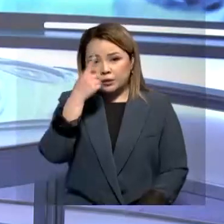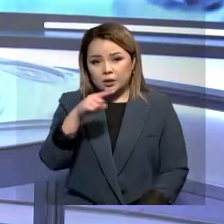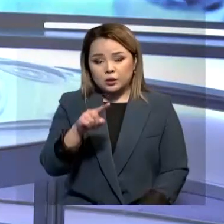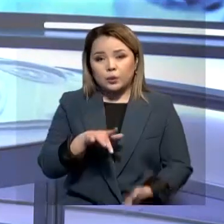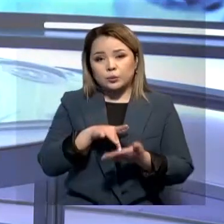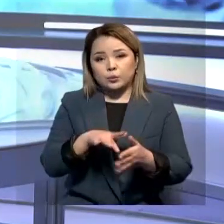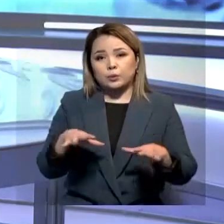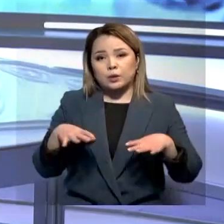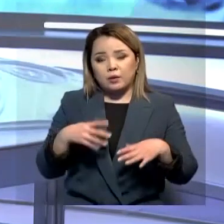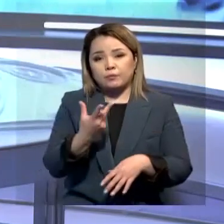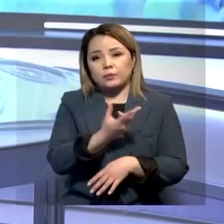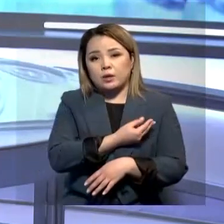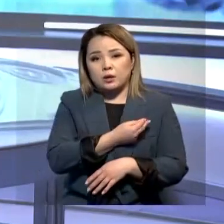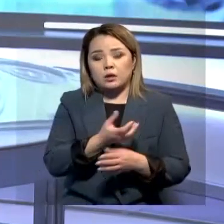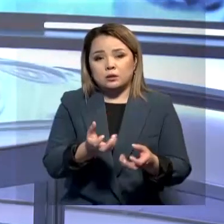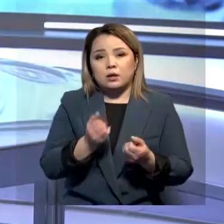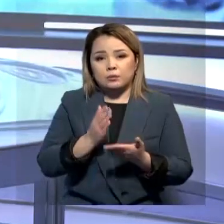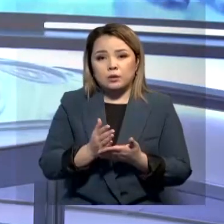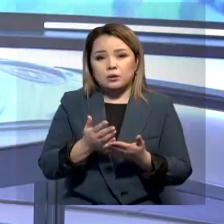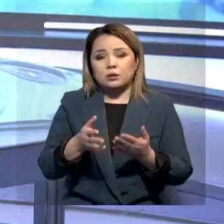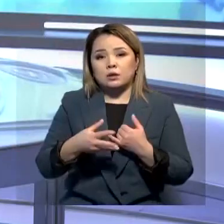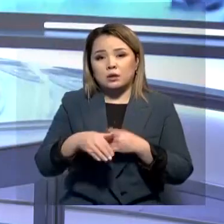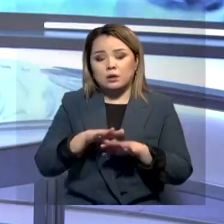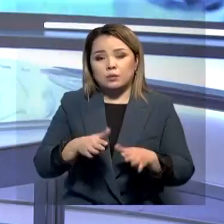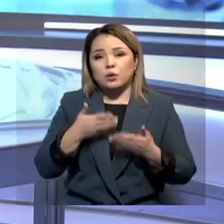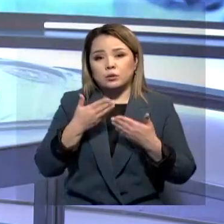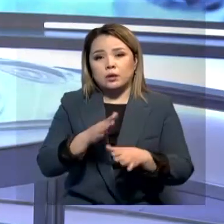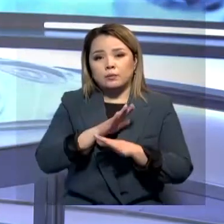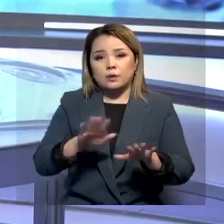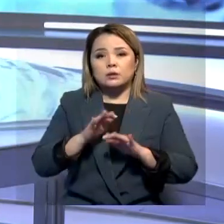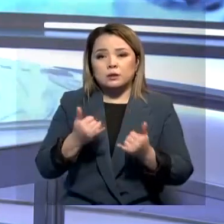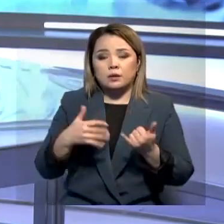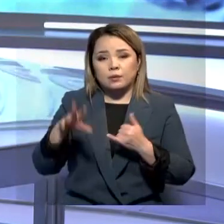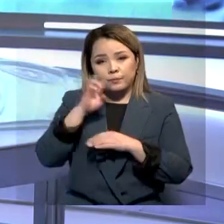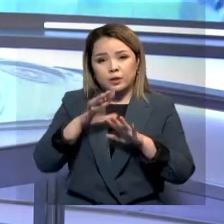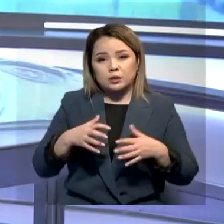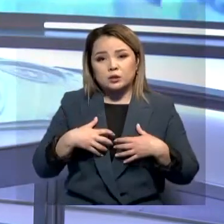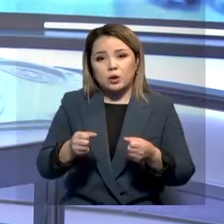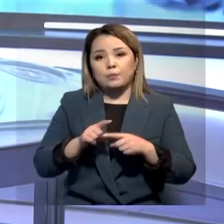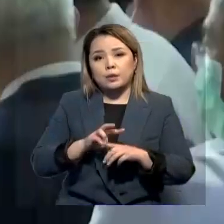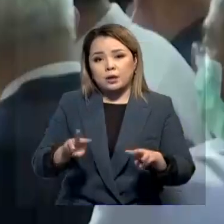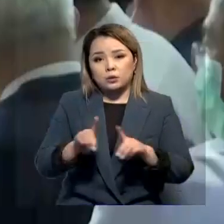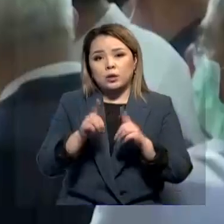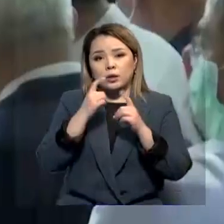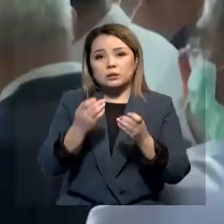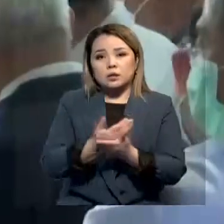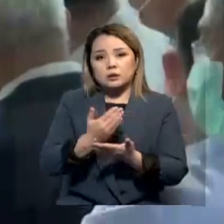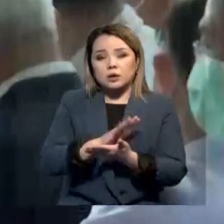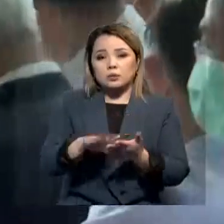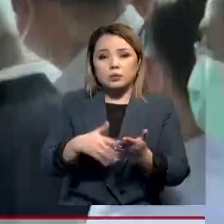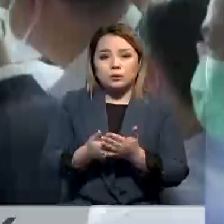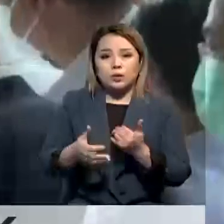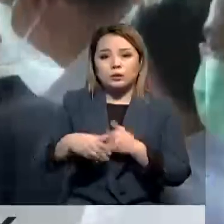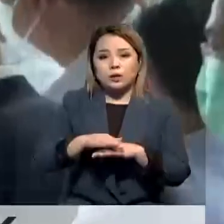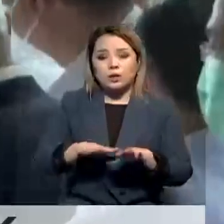Таиланд туристерден вакцина алған, алмағанын сұрамайды. Мұны елдің денсаулық сақтау министрі мәлімдеді. Бұған дейін